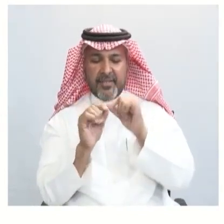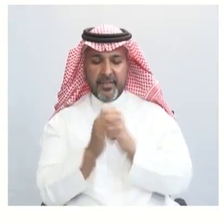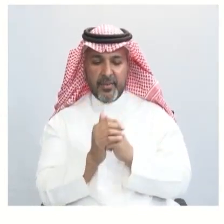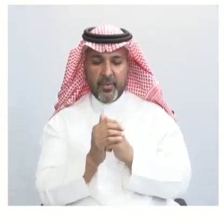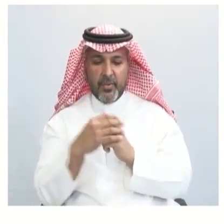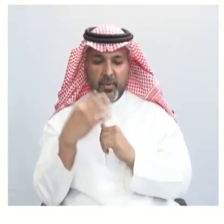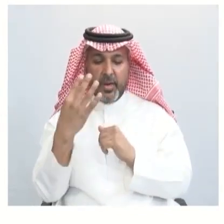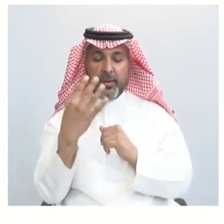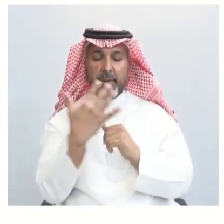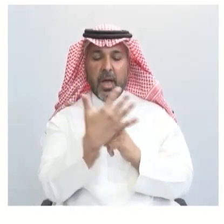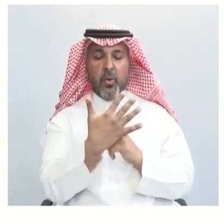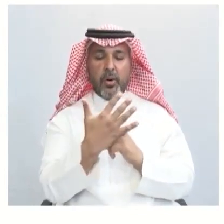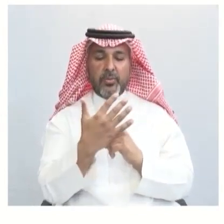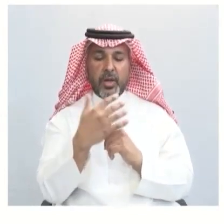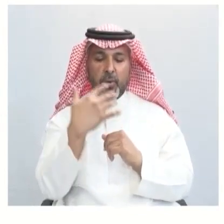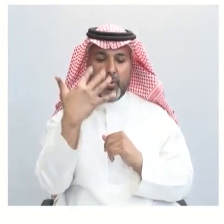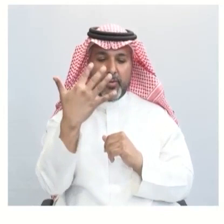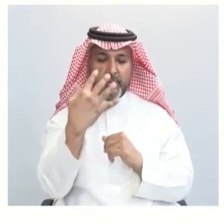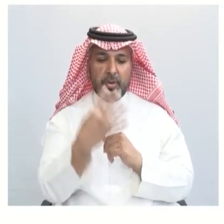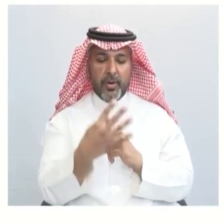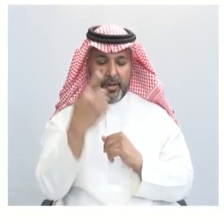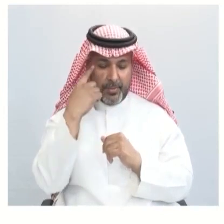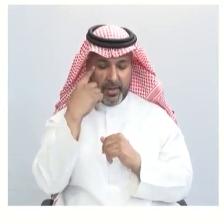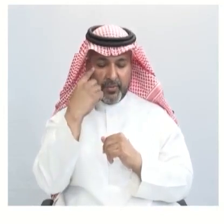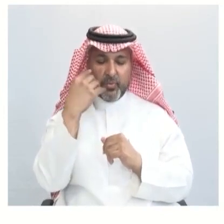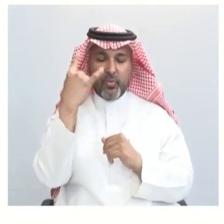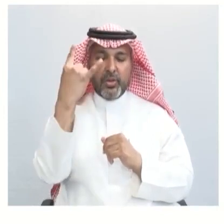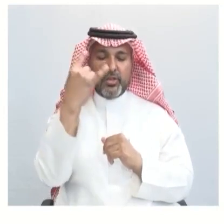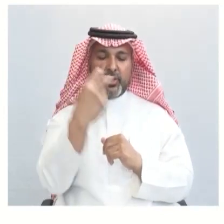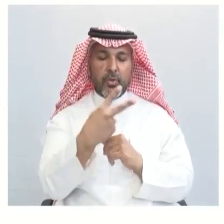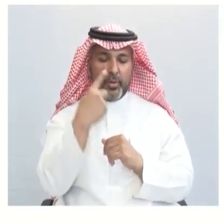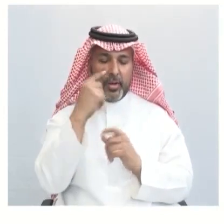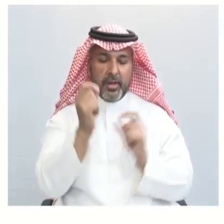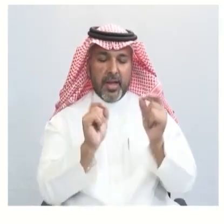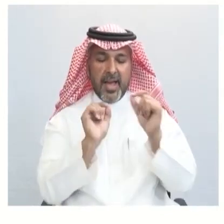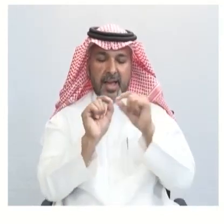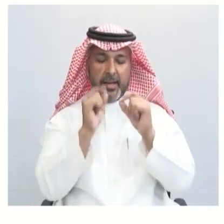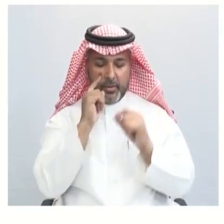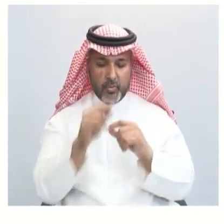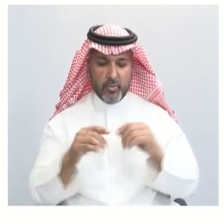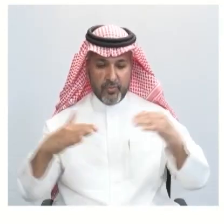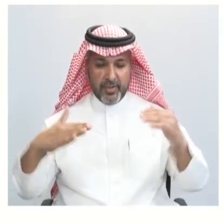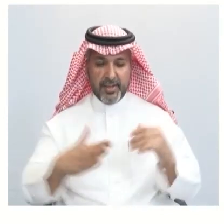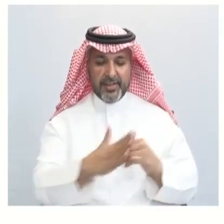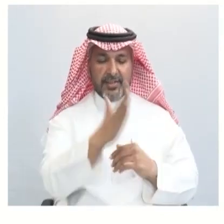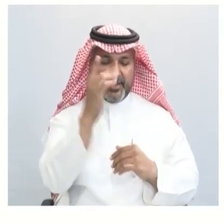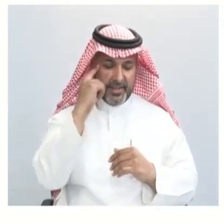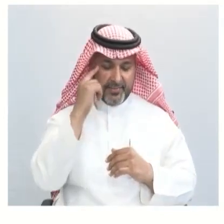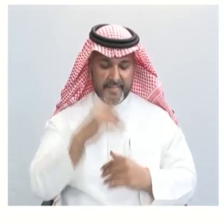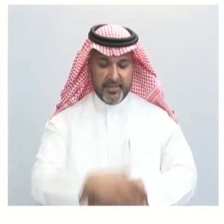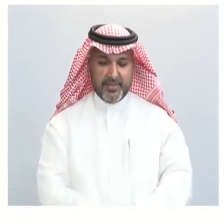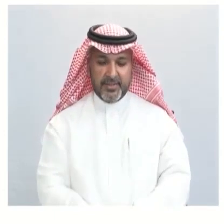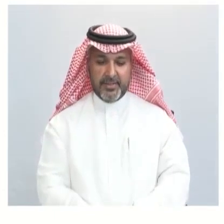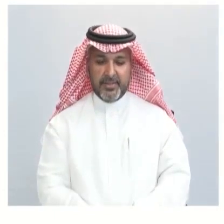الاحداثي وصل بينها بخط منحن بما ان الداله غير معرفه عند اكس تساوي صفر فان لها خط تقارب راسي هو اكس يساوي